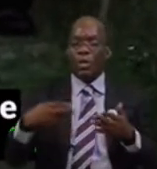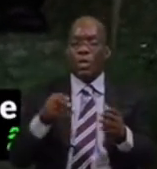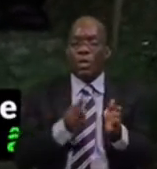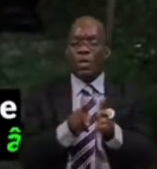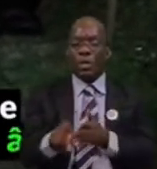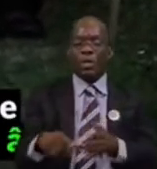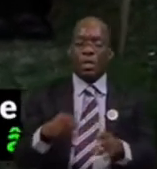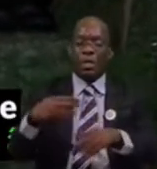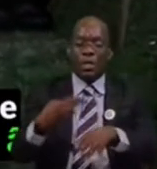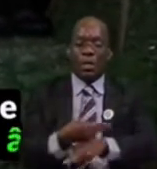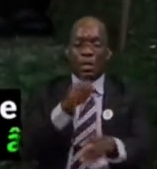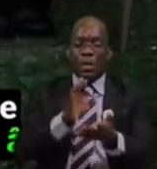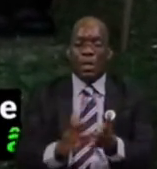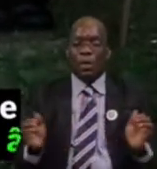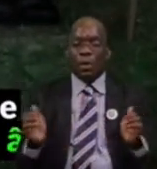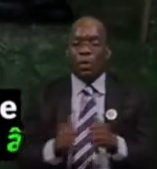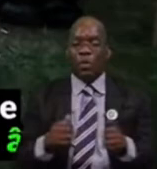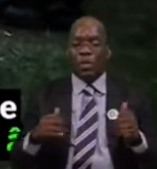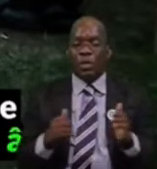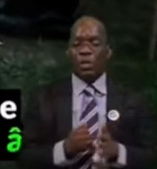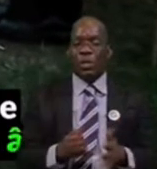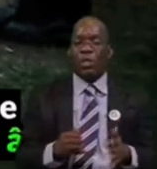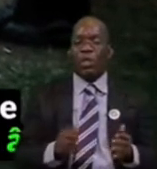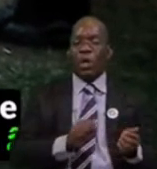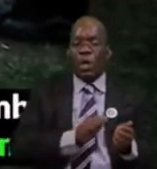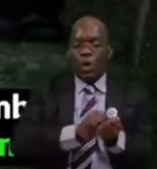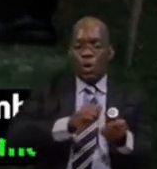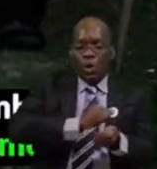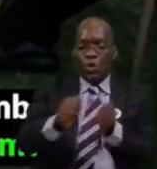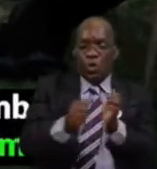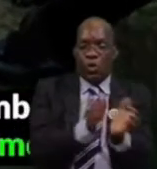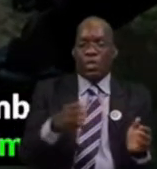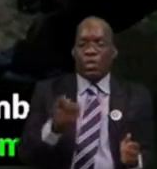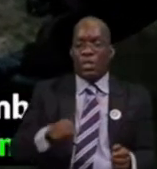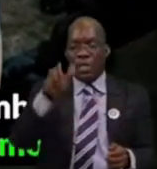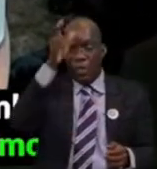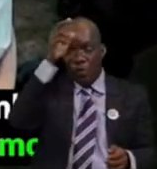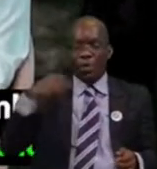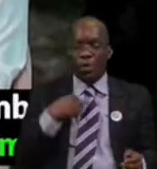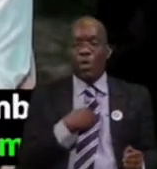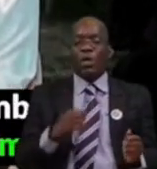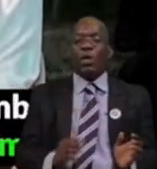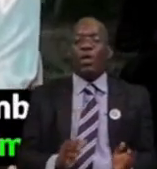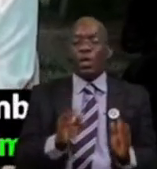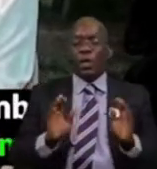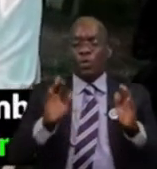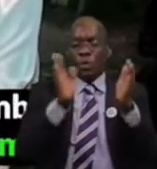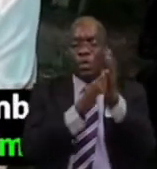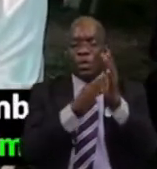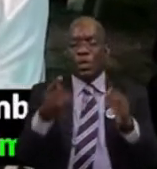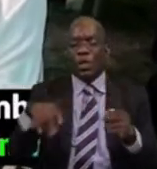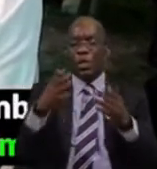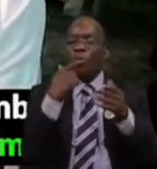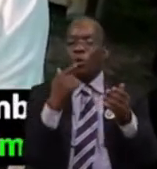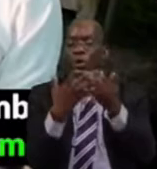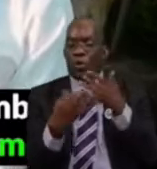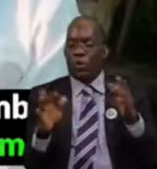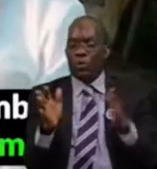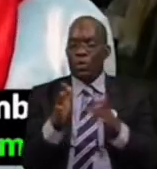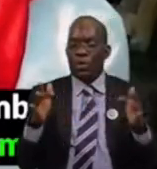أصحاب بإبليس ونطلب النفوس نعظم دم يسوع